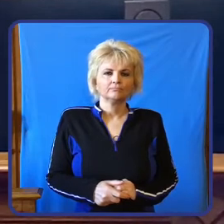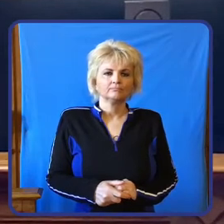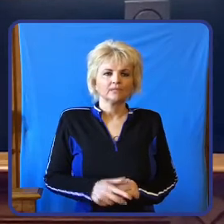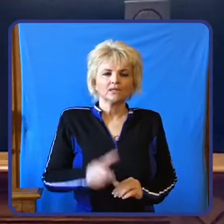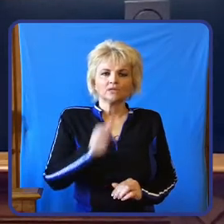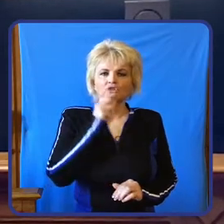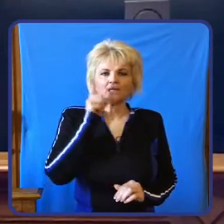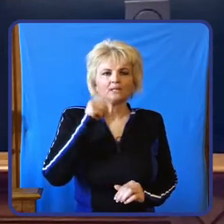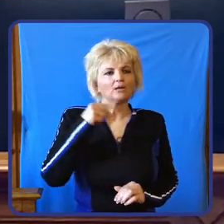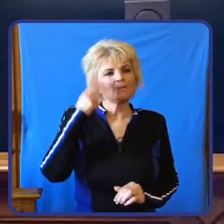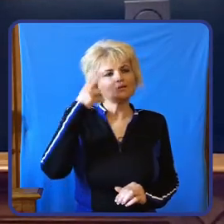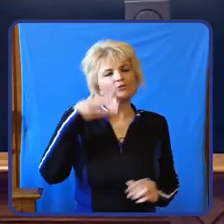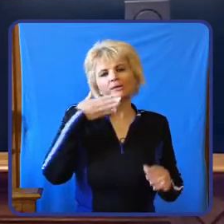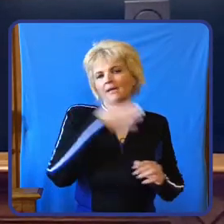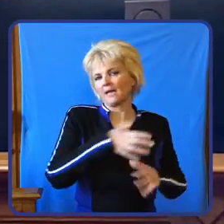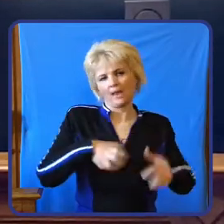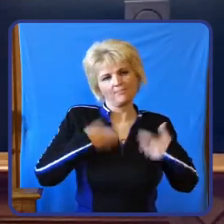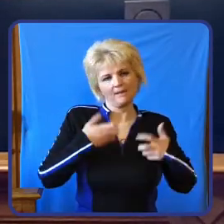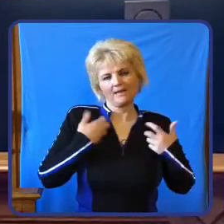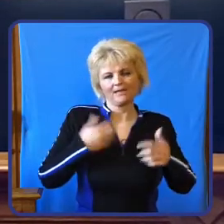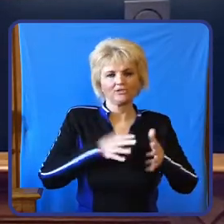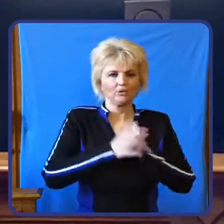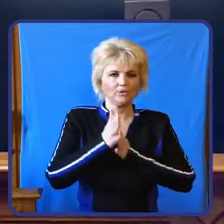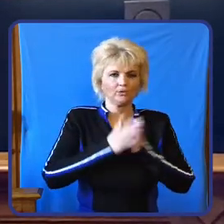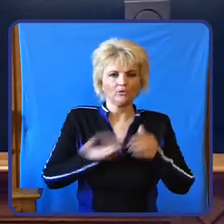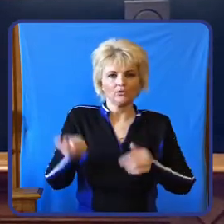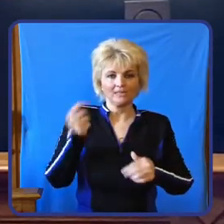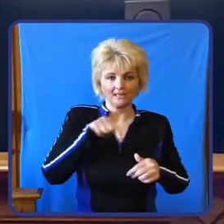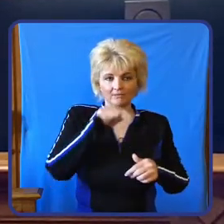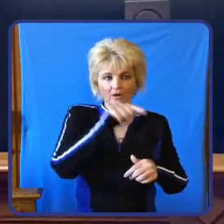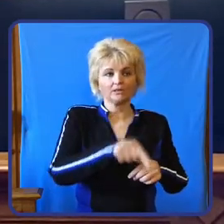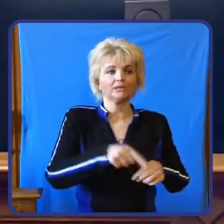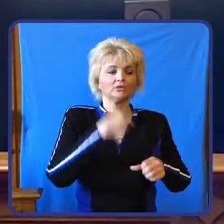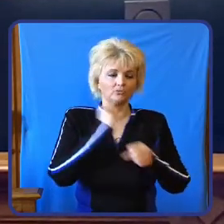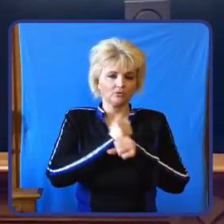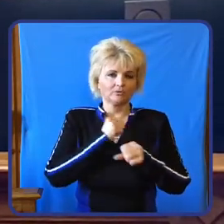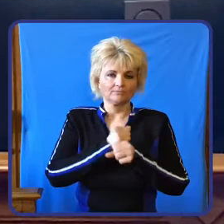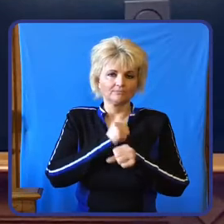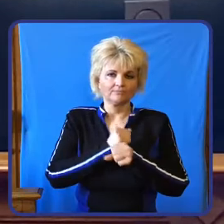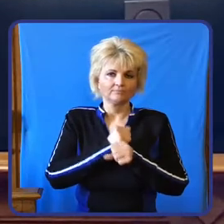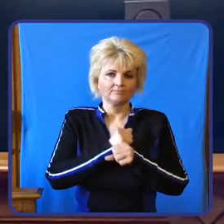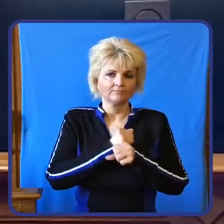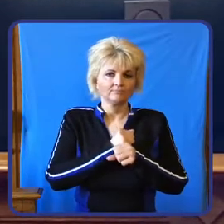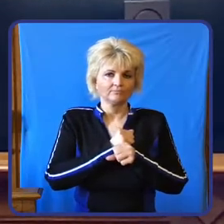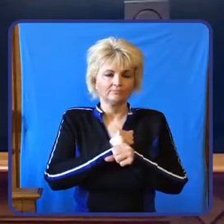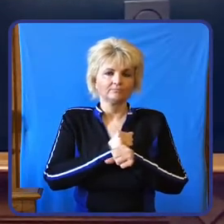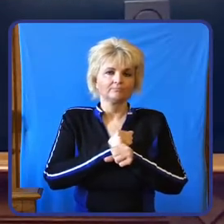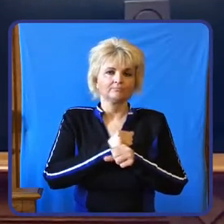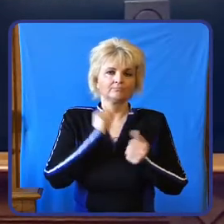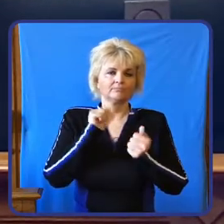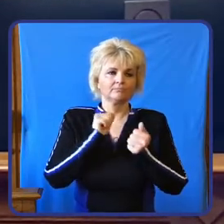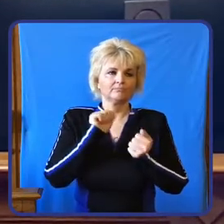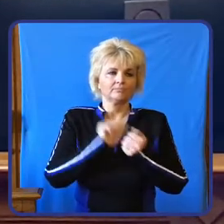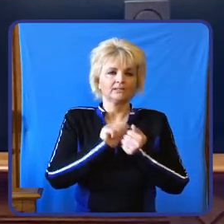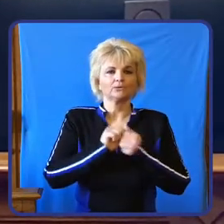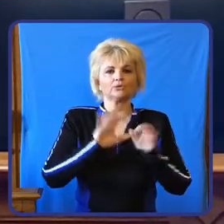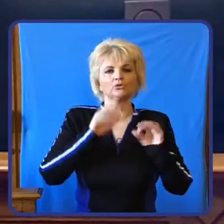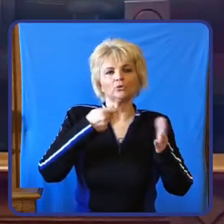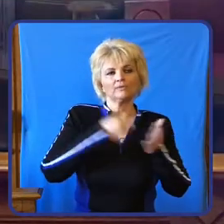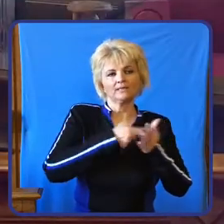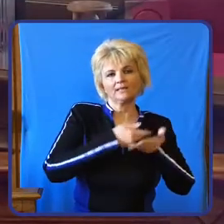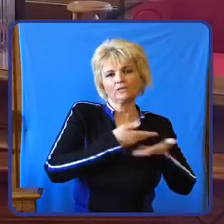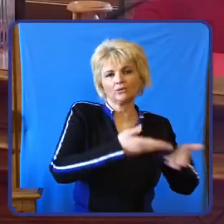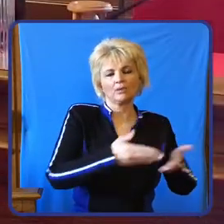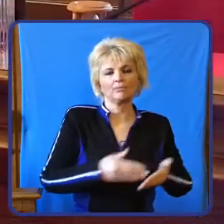Tamás úr iránt nem érzek semmiféle dühöt, én nagyon örülök neki, hogy itt van és végzi a dolgát, amiért nyilvánvalóan nagyon jól megfizetik. Berényi Károly,